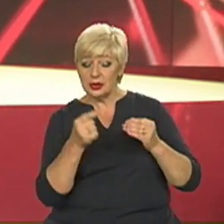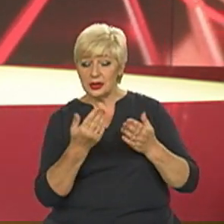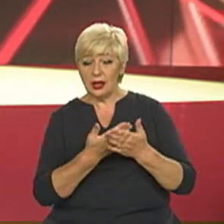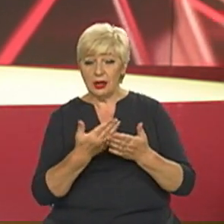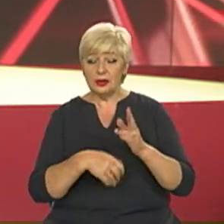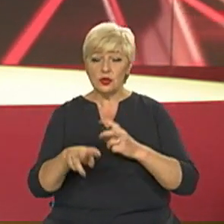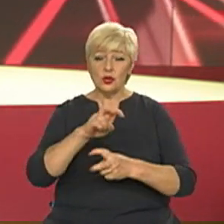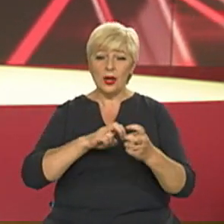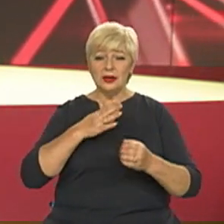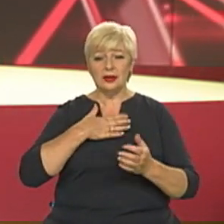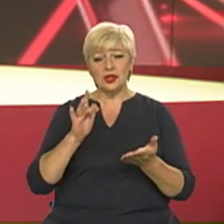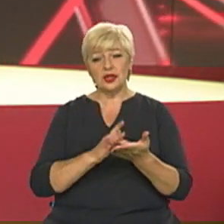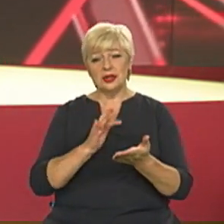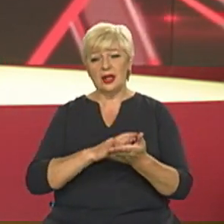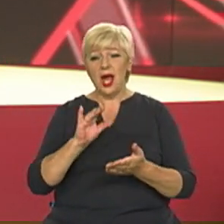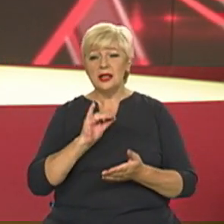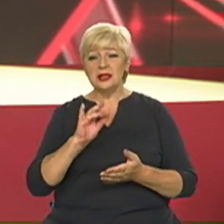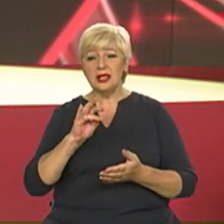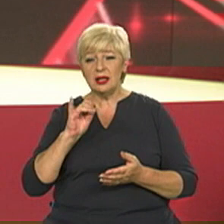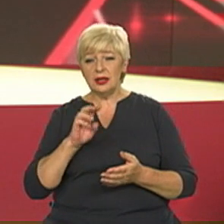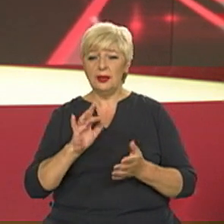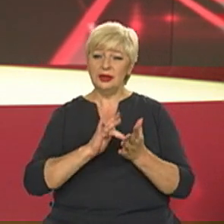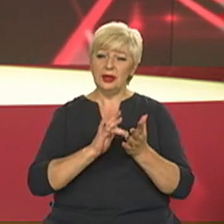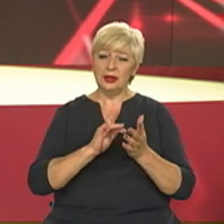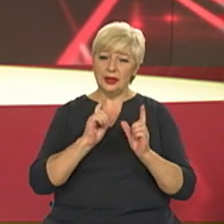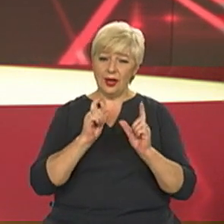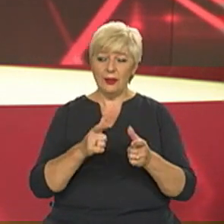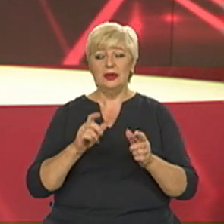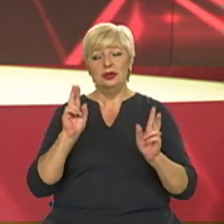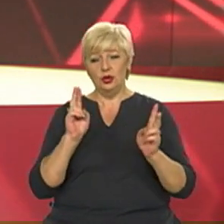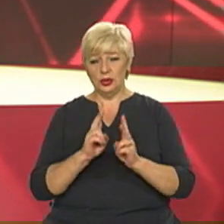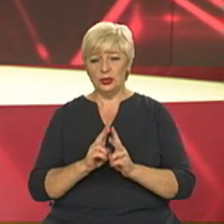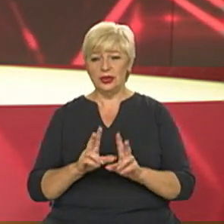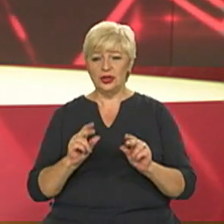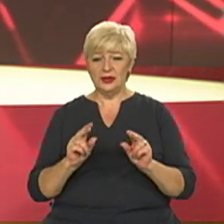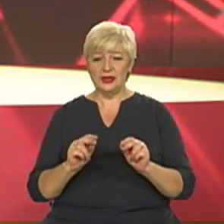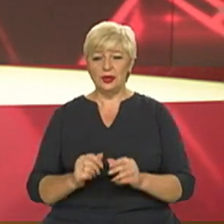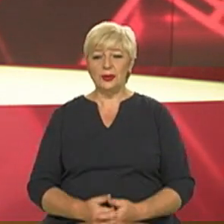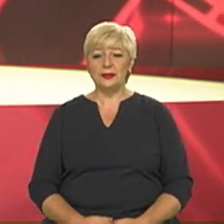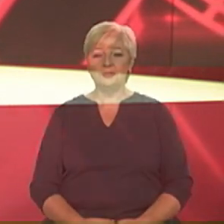кадром, шукайте на нашій сторінці в Інстаграм та в Телеграм-каналі. До зустрічі в ефірі.